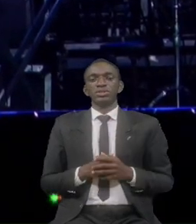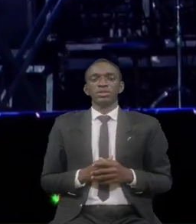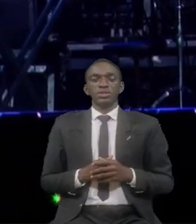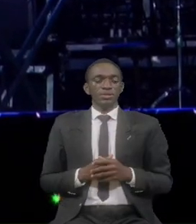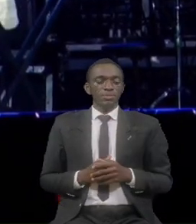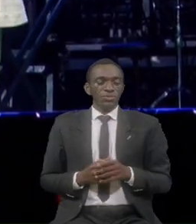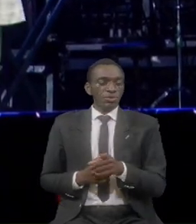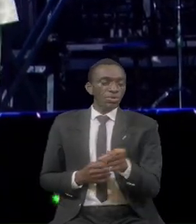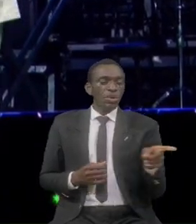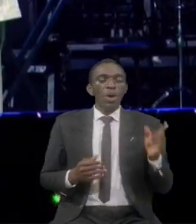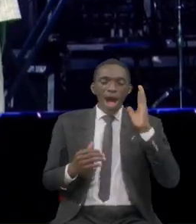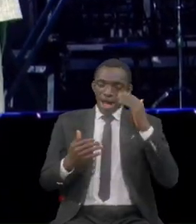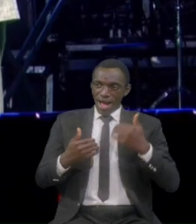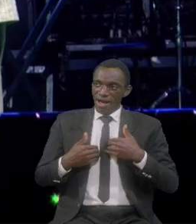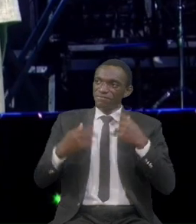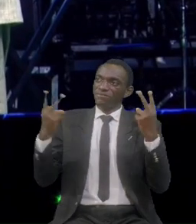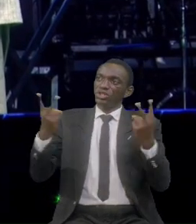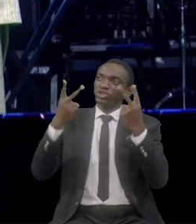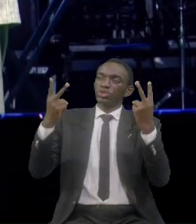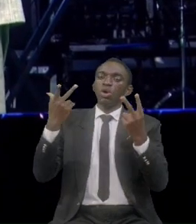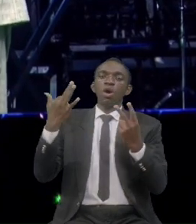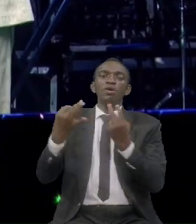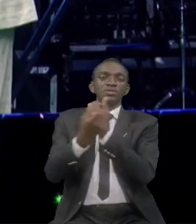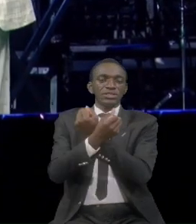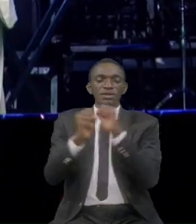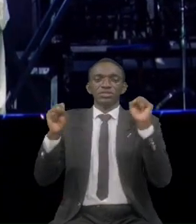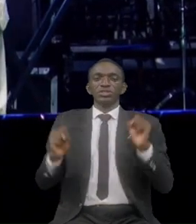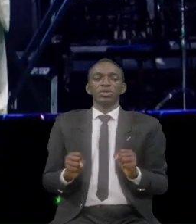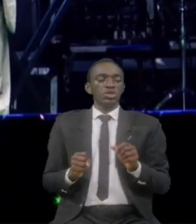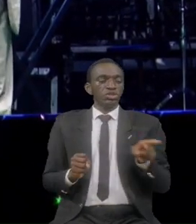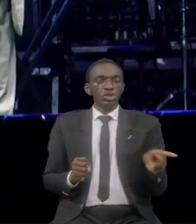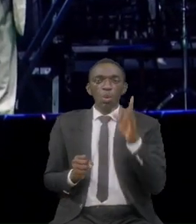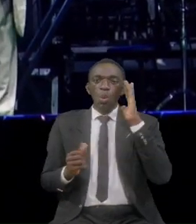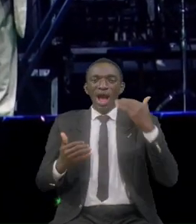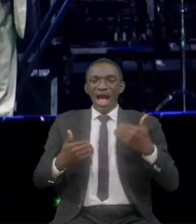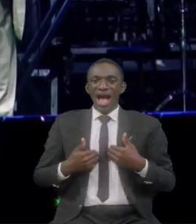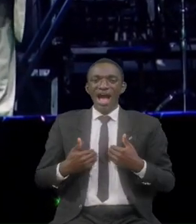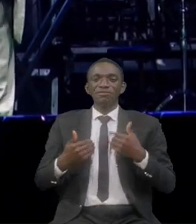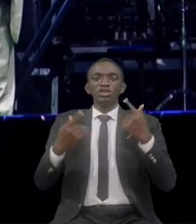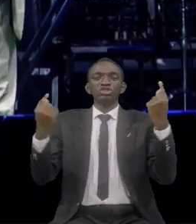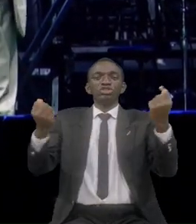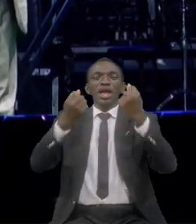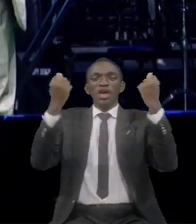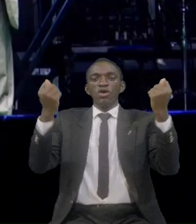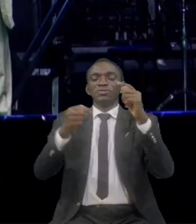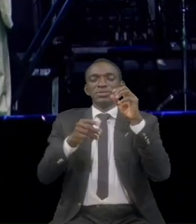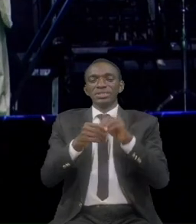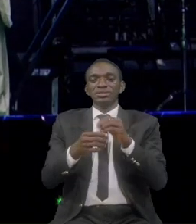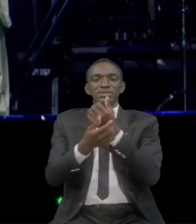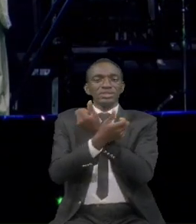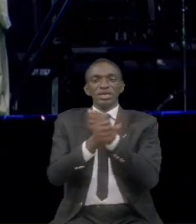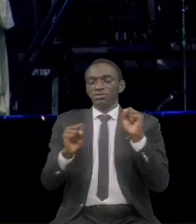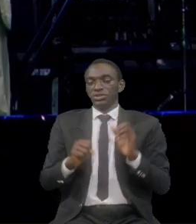Ang imong kadaugan, the triumph is salvation. Ang kaning kaluwasan nga nagadalaw kadaugan. And as we call on